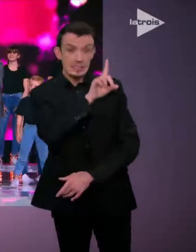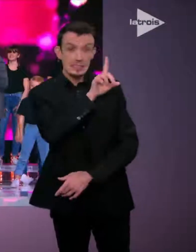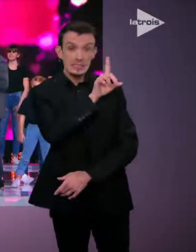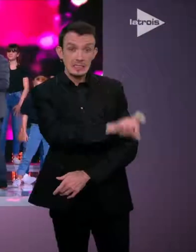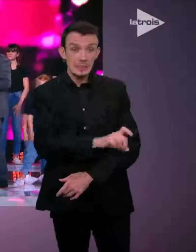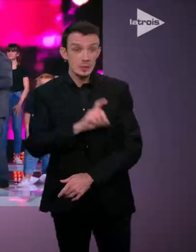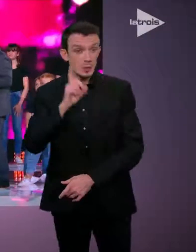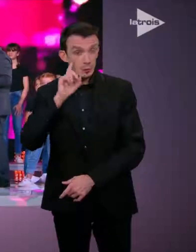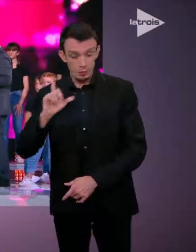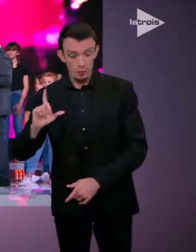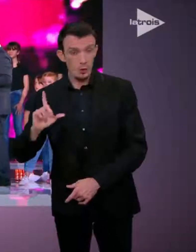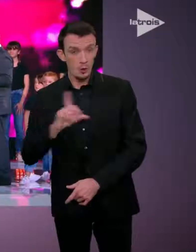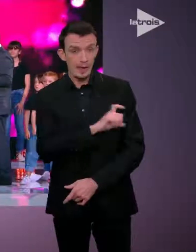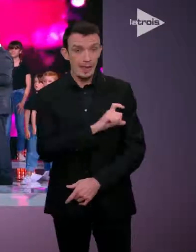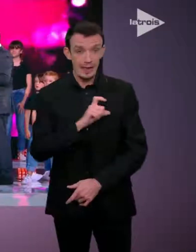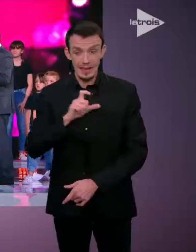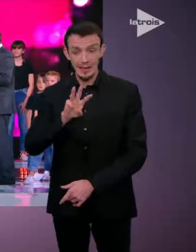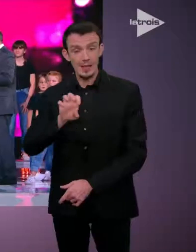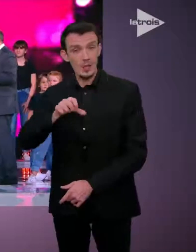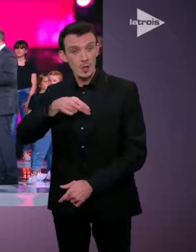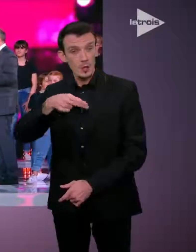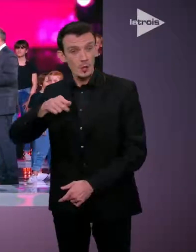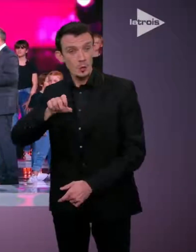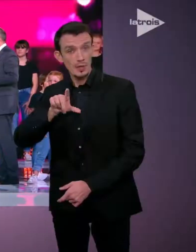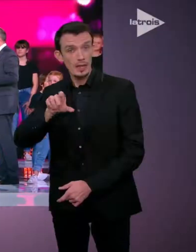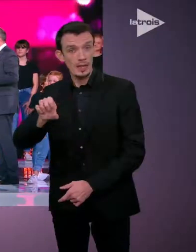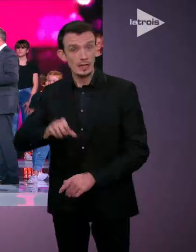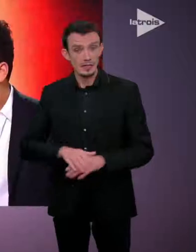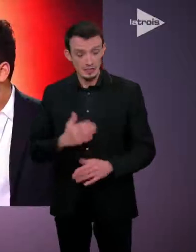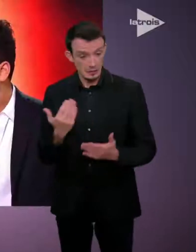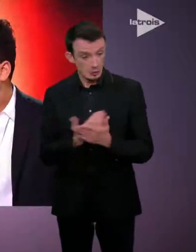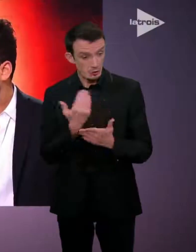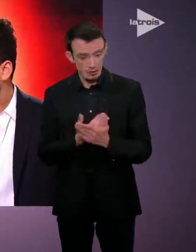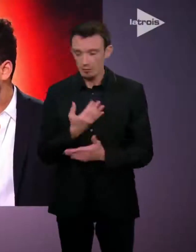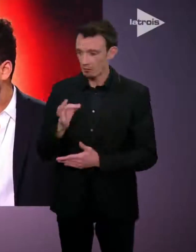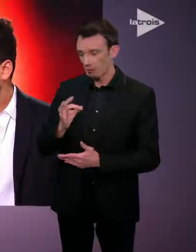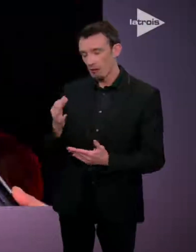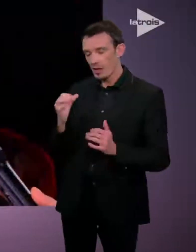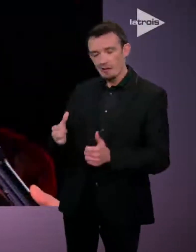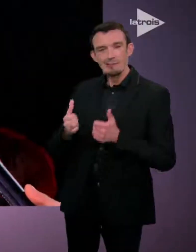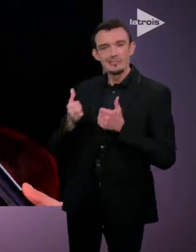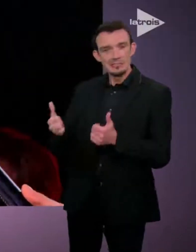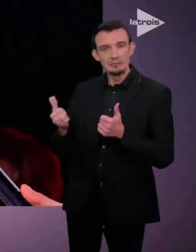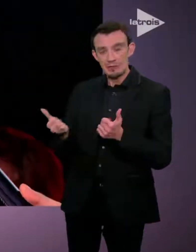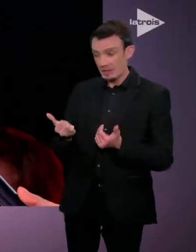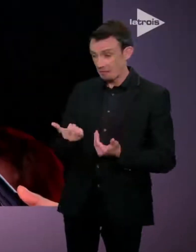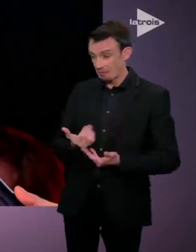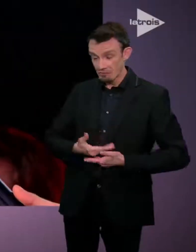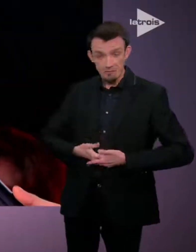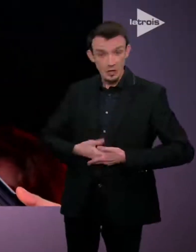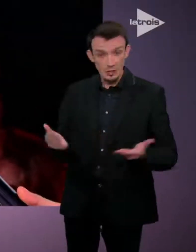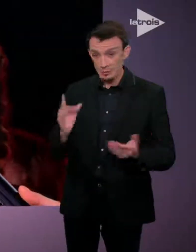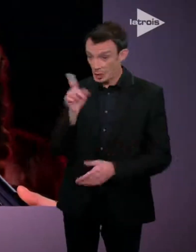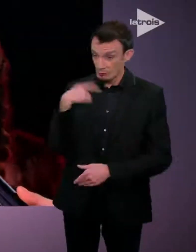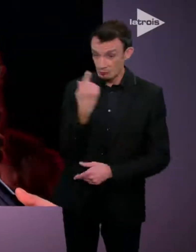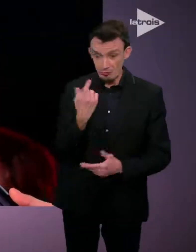Gwenaëlle, est-ce que ça s'est bien passé? Comment c'était? T'es contente? C'était bien? Oui, c'était super. Franchement, tout le monde est super content.